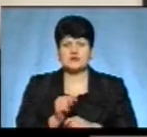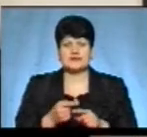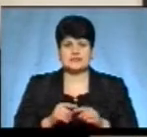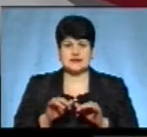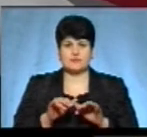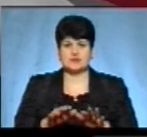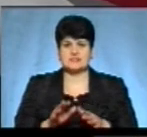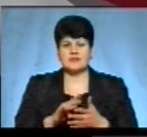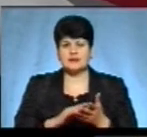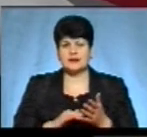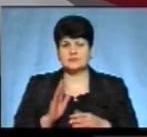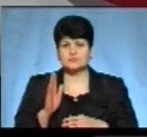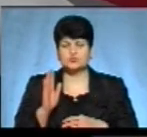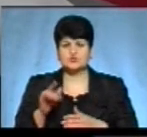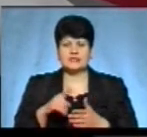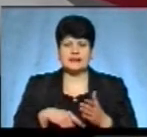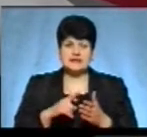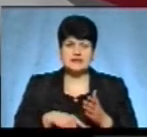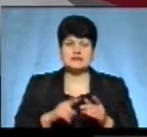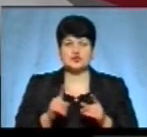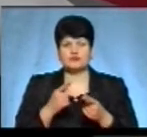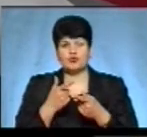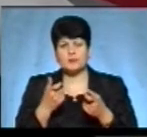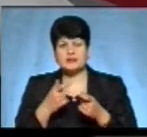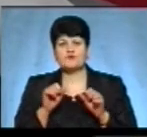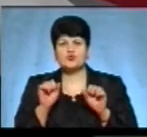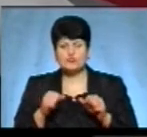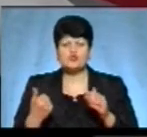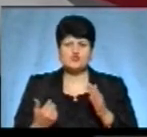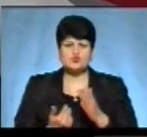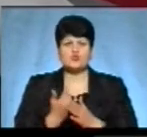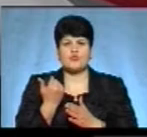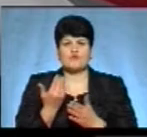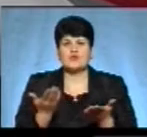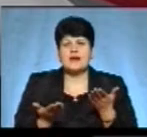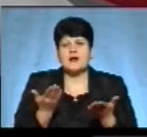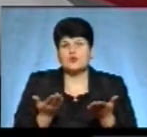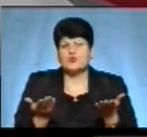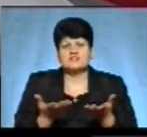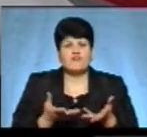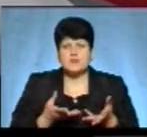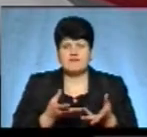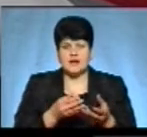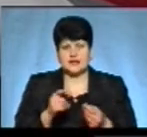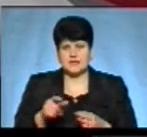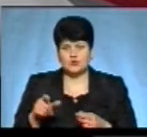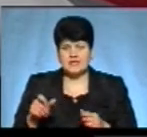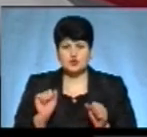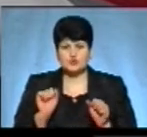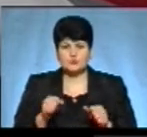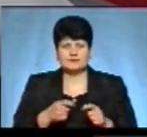процес, а далі вони будуть надіятися, що інформативно зможуть знову якось впливати на людей, щоб вони якимось